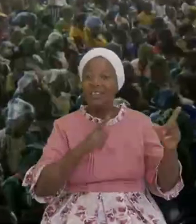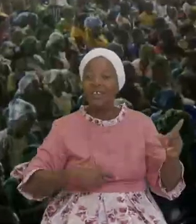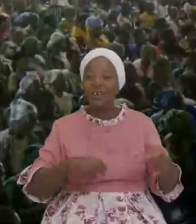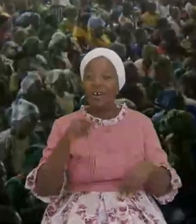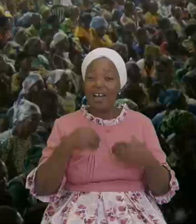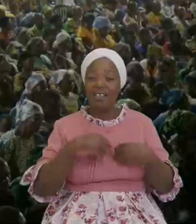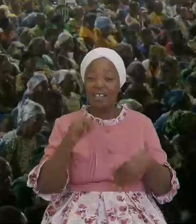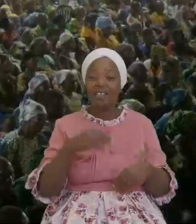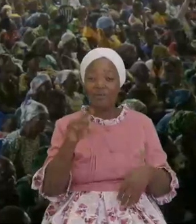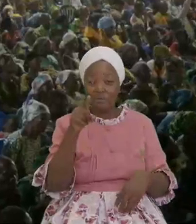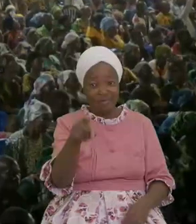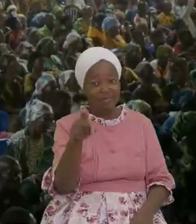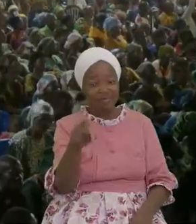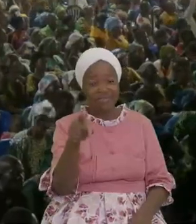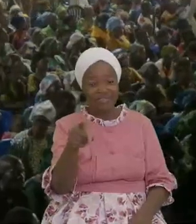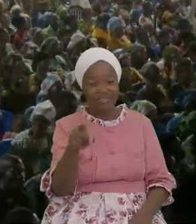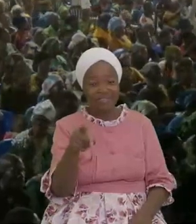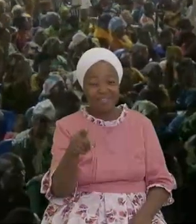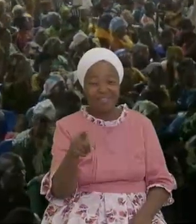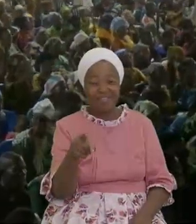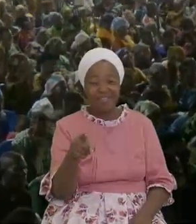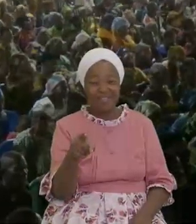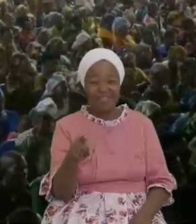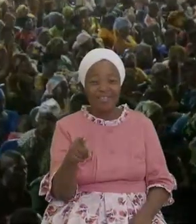Ce soir, le Seigneur a besoin de toi.